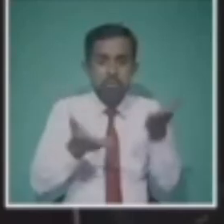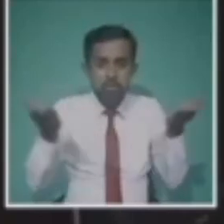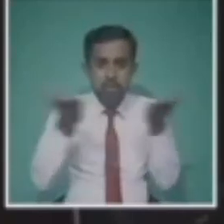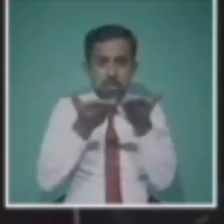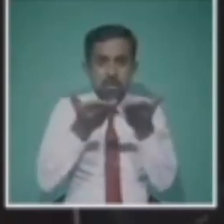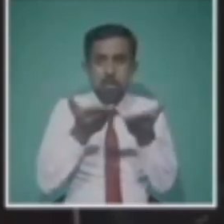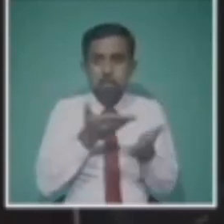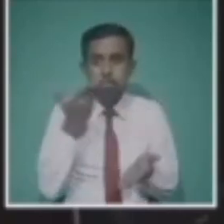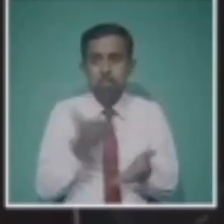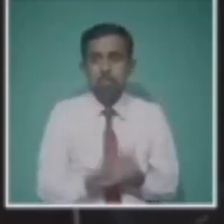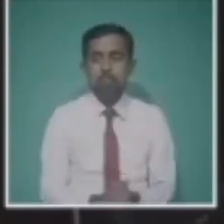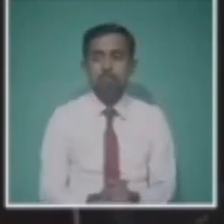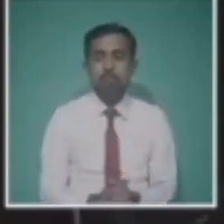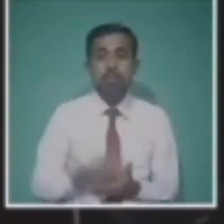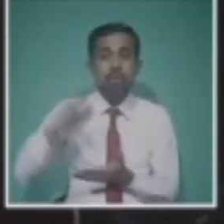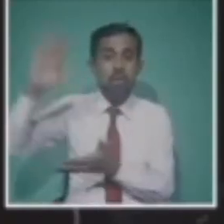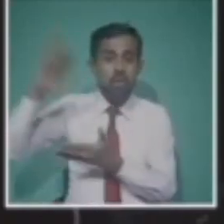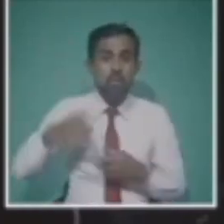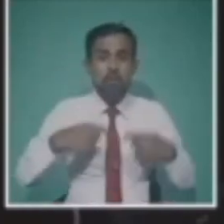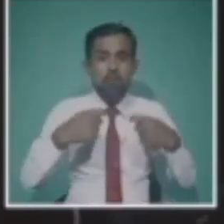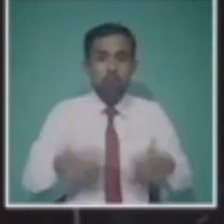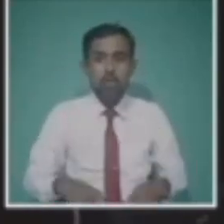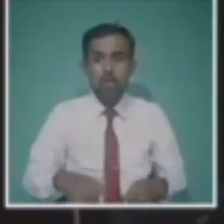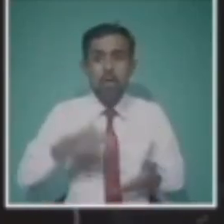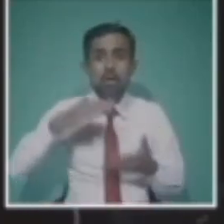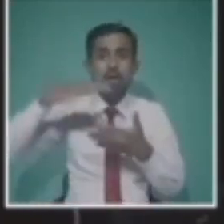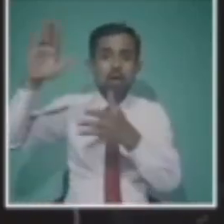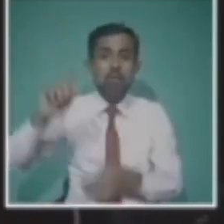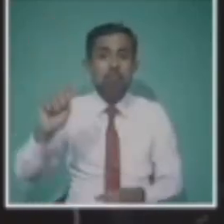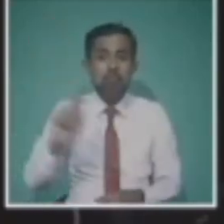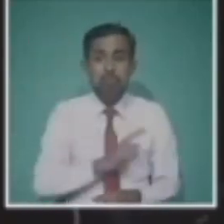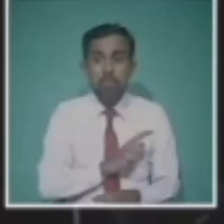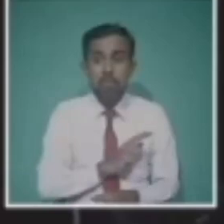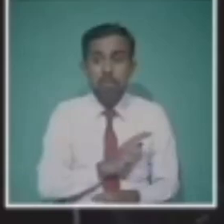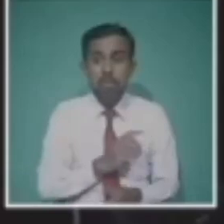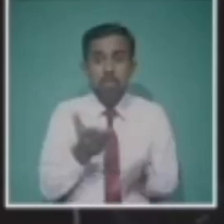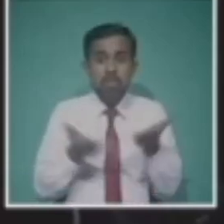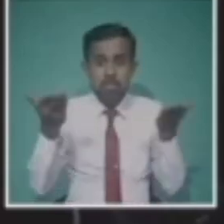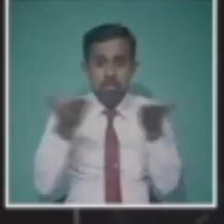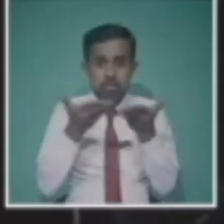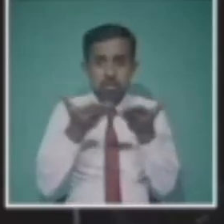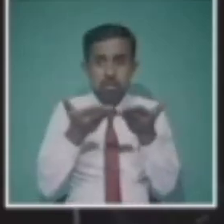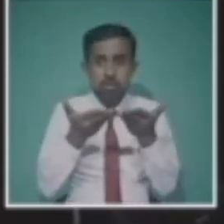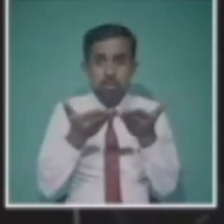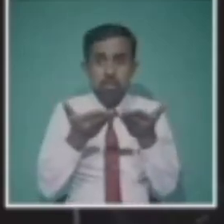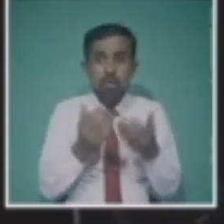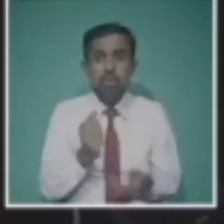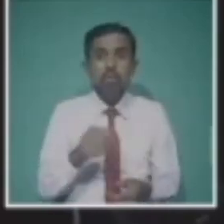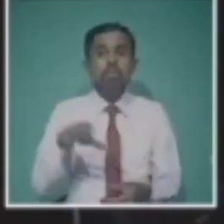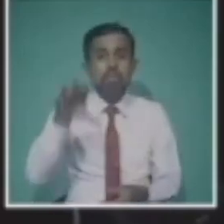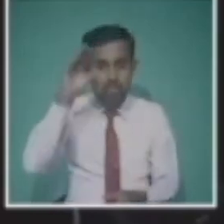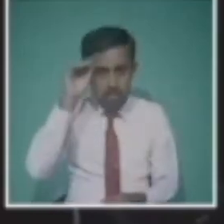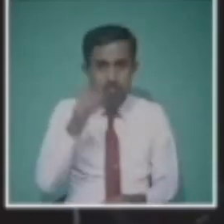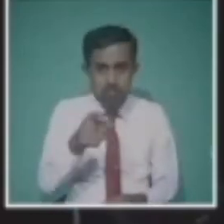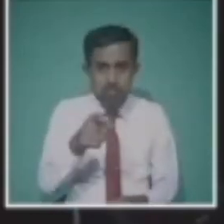කරගන්න පුළුවන්. ආනයන වියදමයි අපනයන වියදමයි තුලනය කරගන්න හැටි දැනගන්න